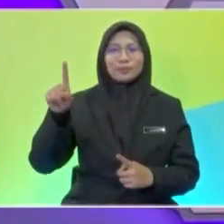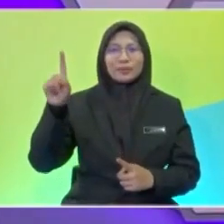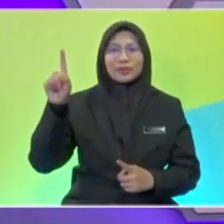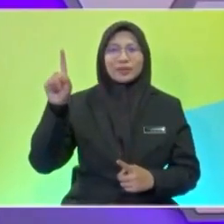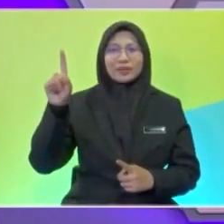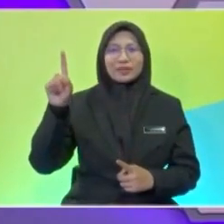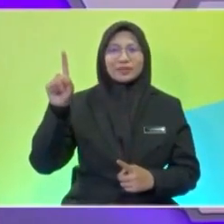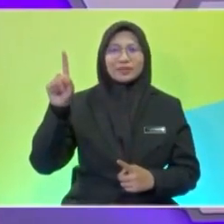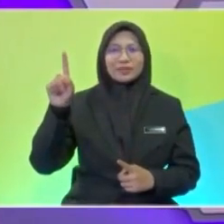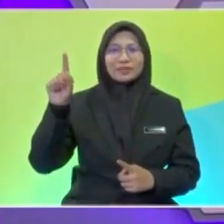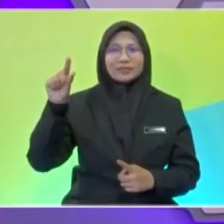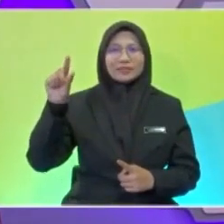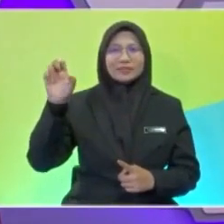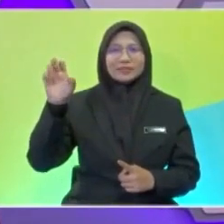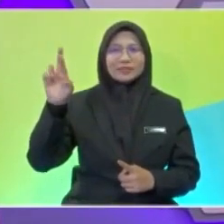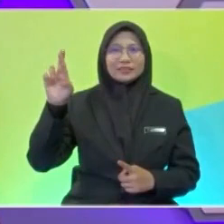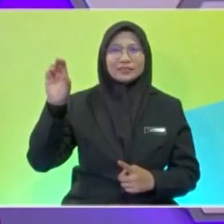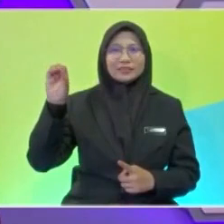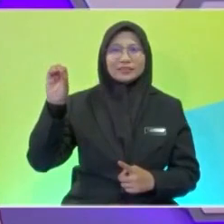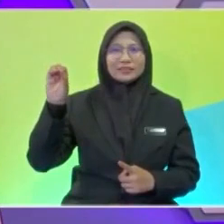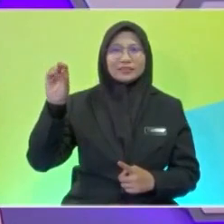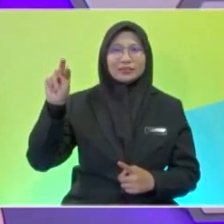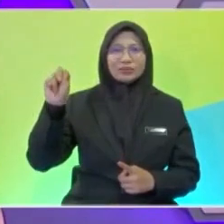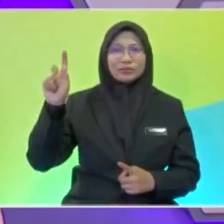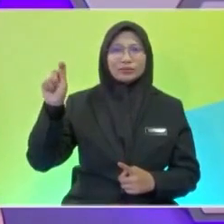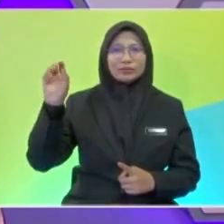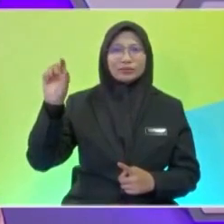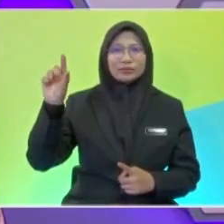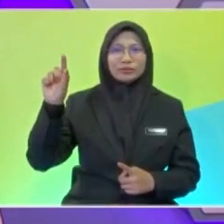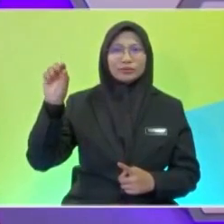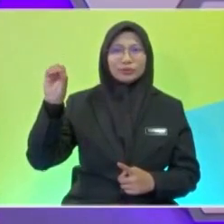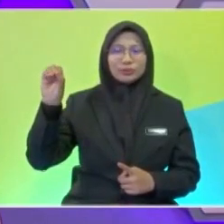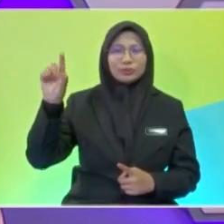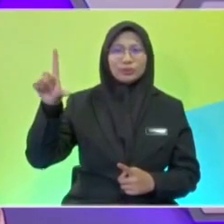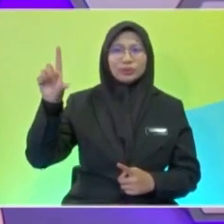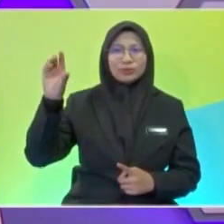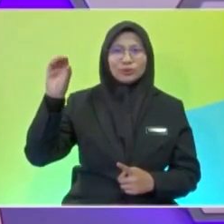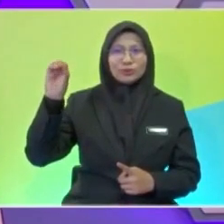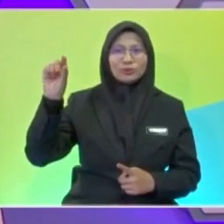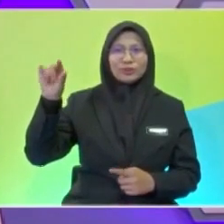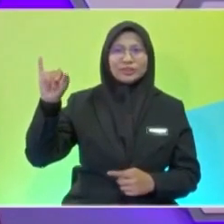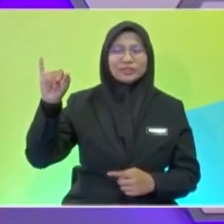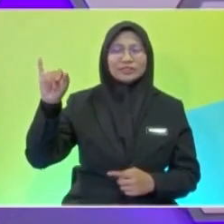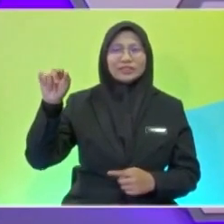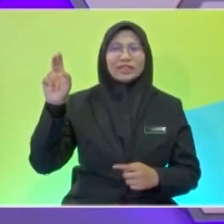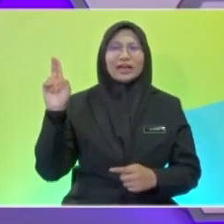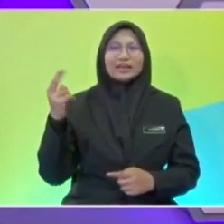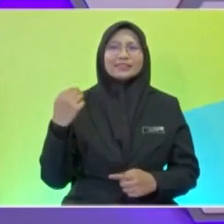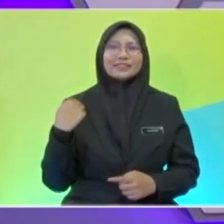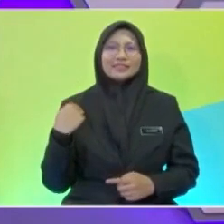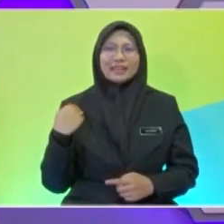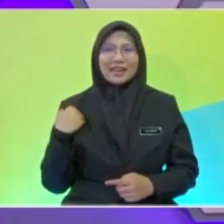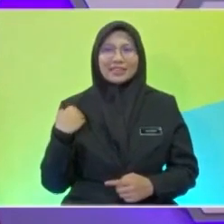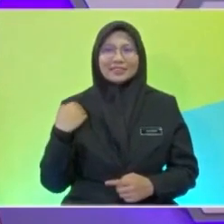asas dan zuriat di tiga buah sekolah di Malaysia yaitu di SMK 2 smg